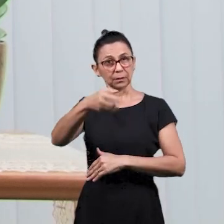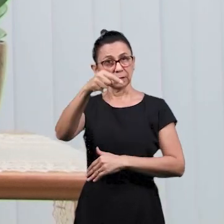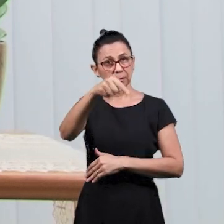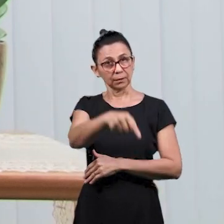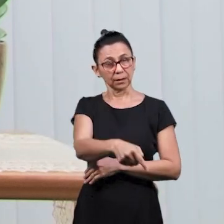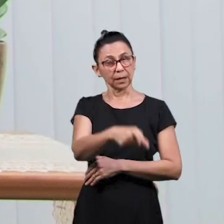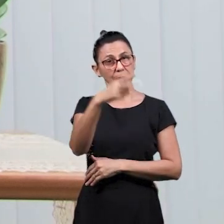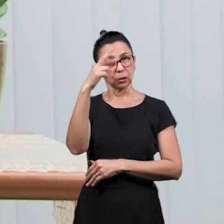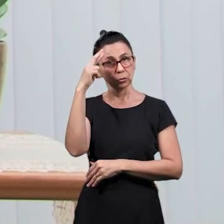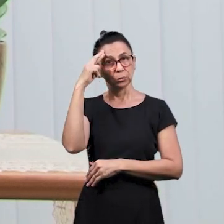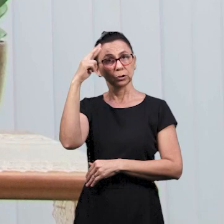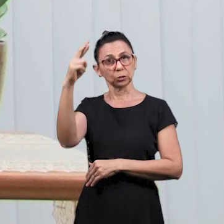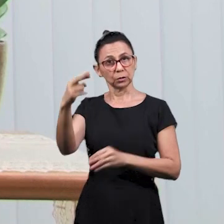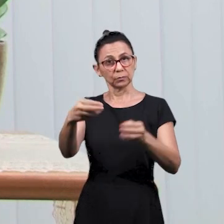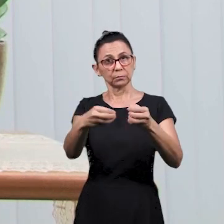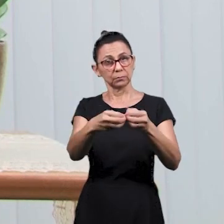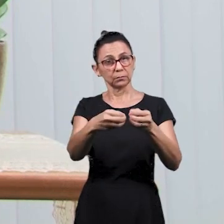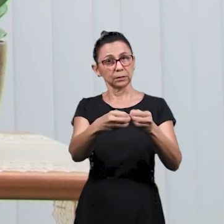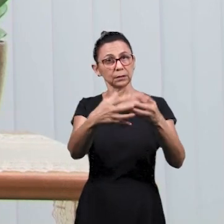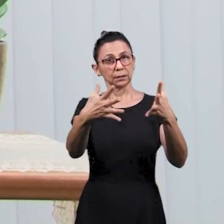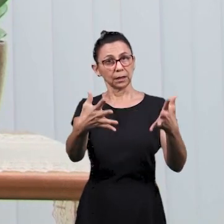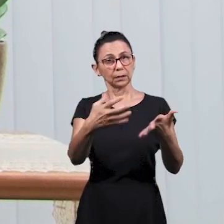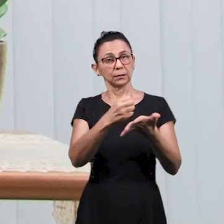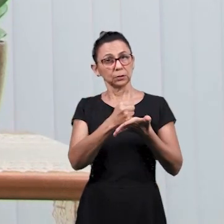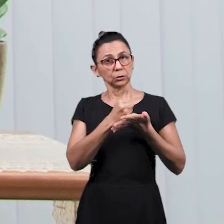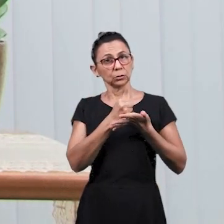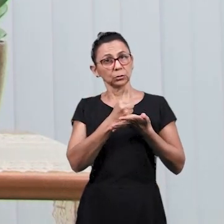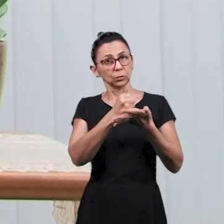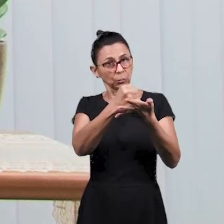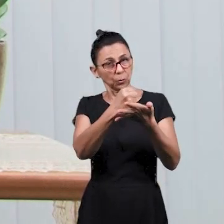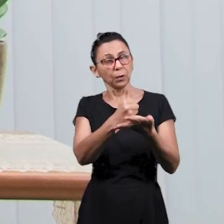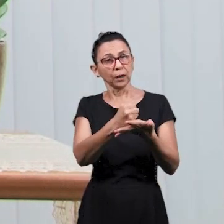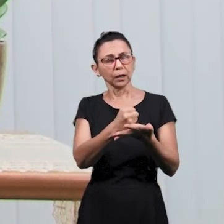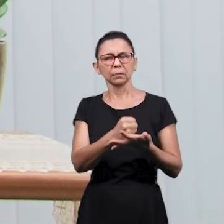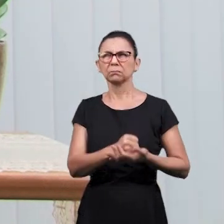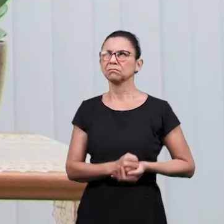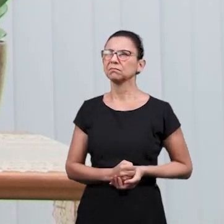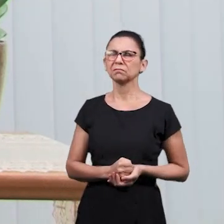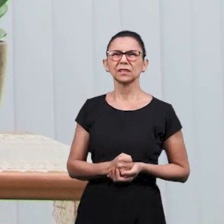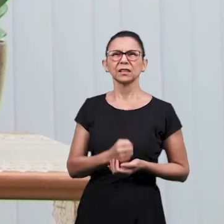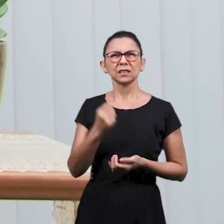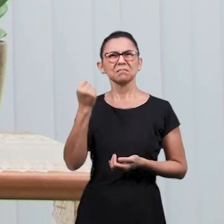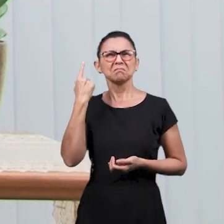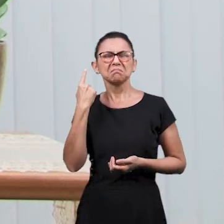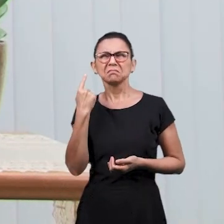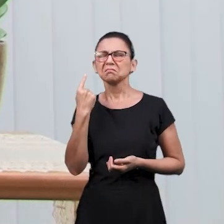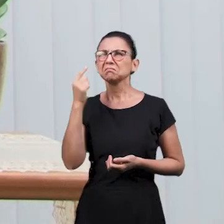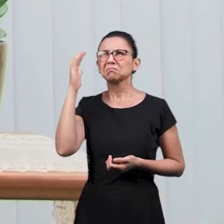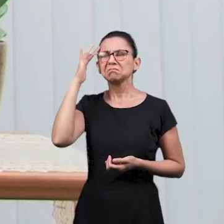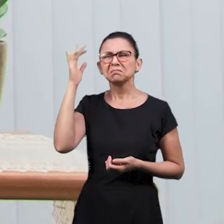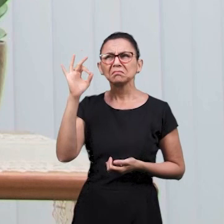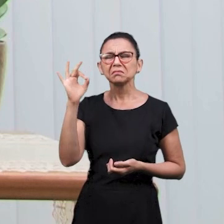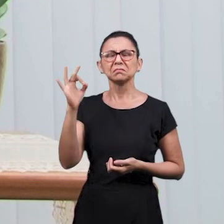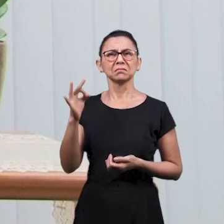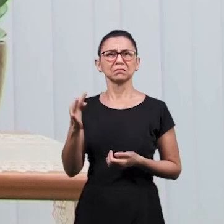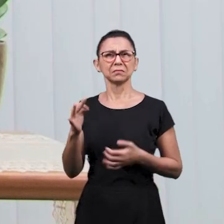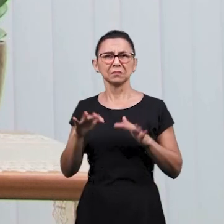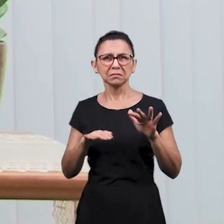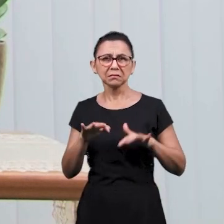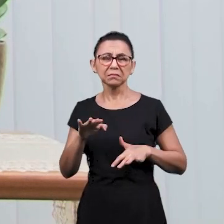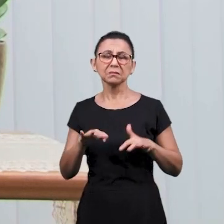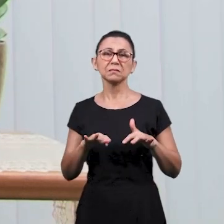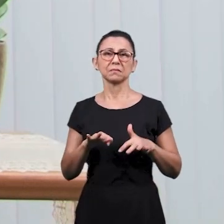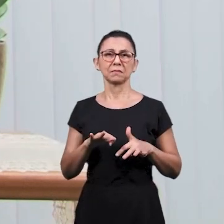мы там, то Он услышит нас, и Он поможет нам. Вещи, которых мы иногда даже не понимаем, как